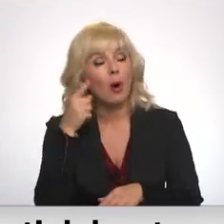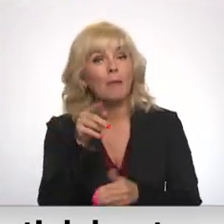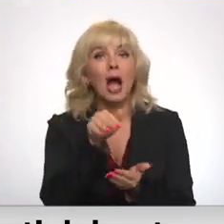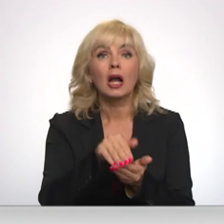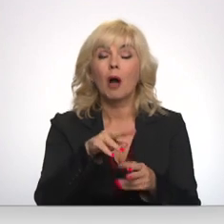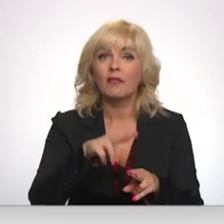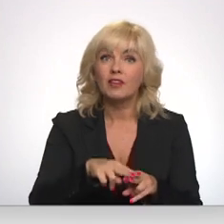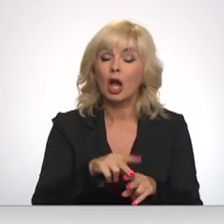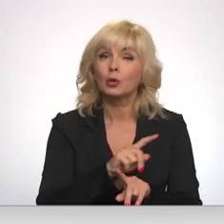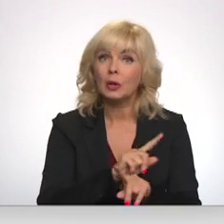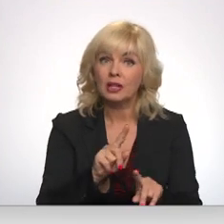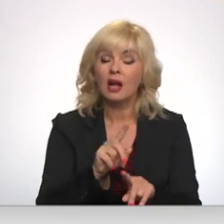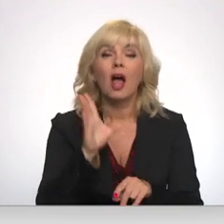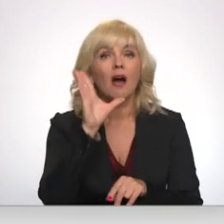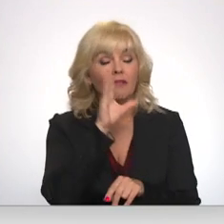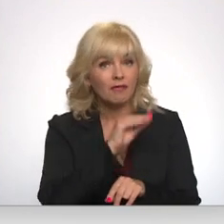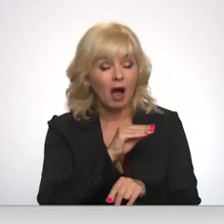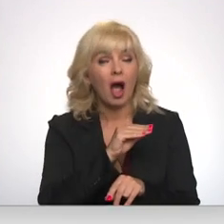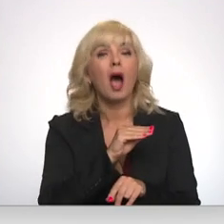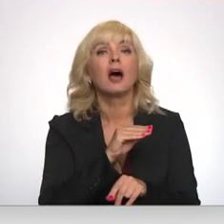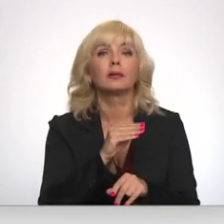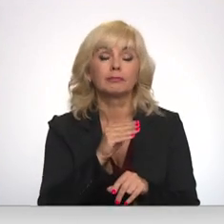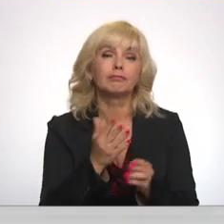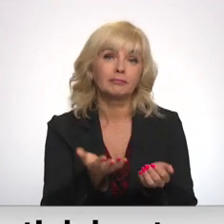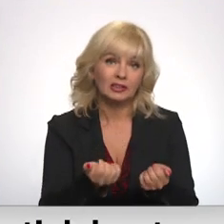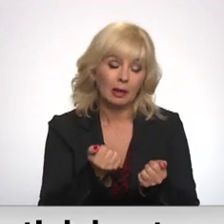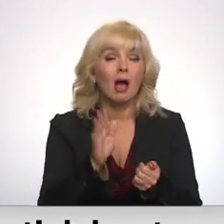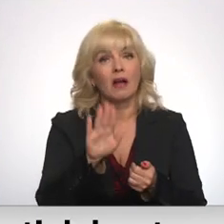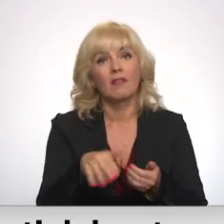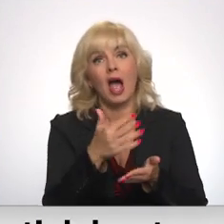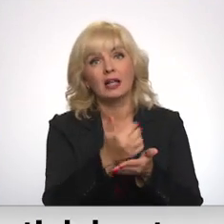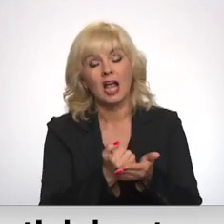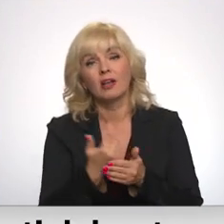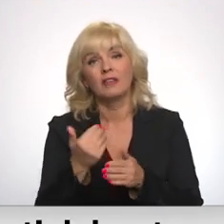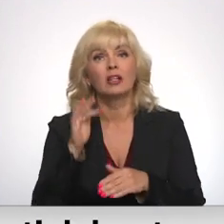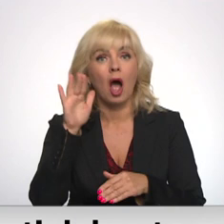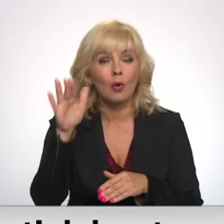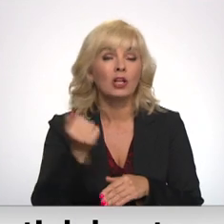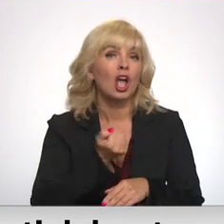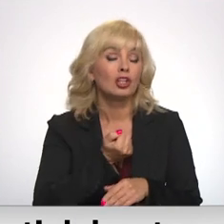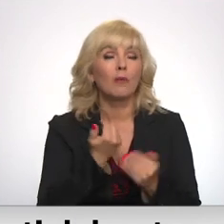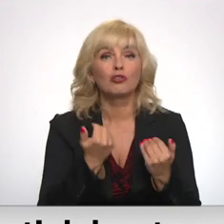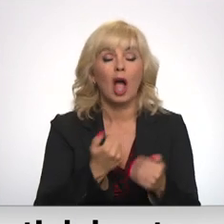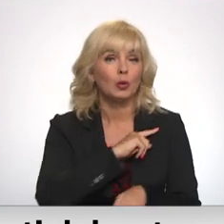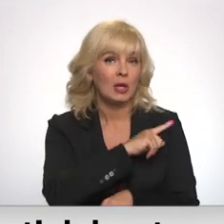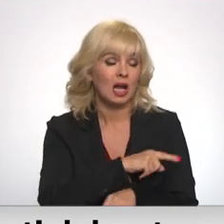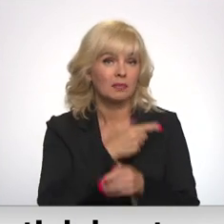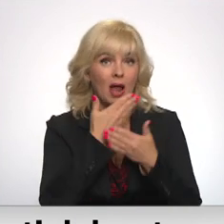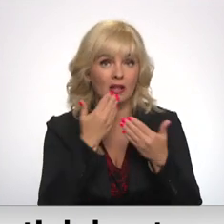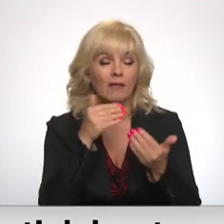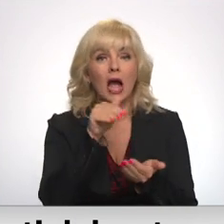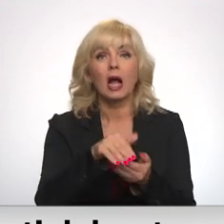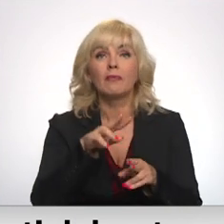vietas parādās, ka viņas ir pieejamas jebkuram, teiksim, ka varētu rezervēt viņas nākotnē, bet, diemžēl, tāda iespēja nav. Kapa vieta